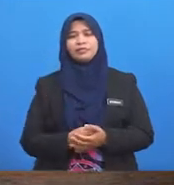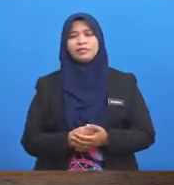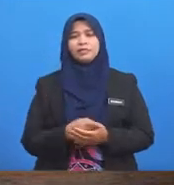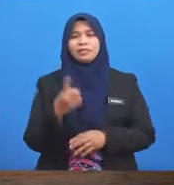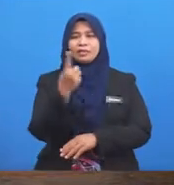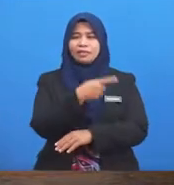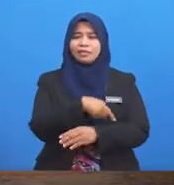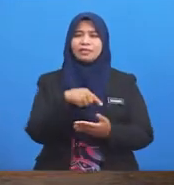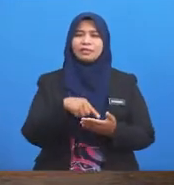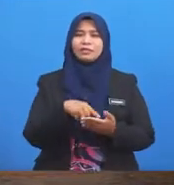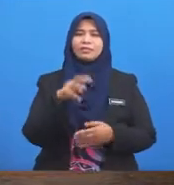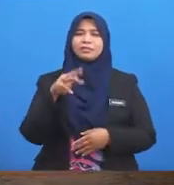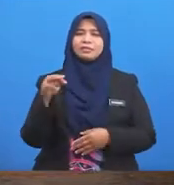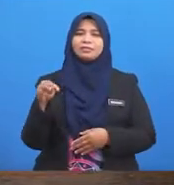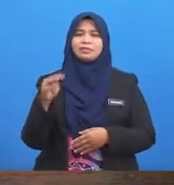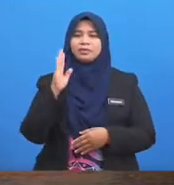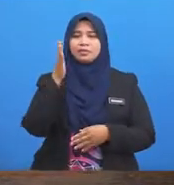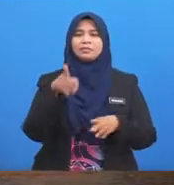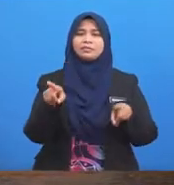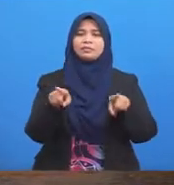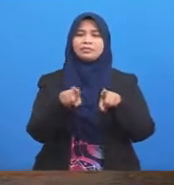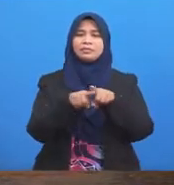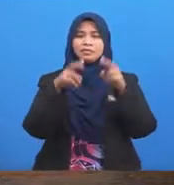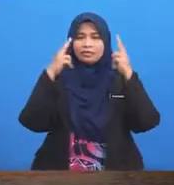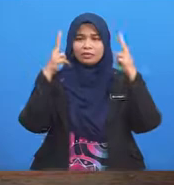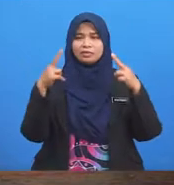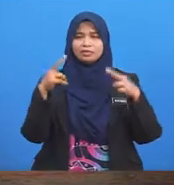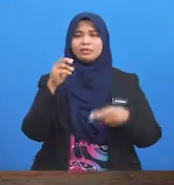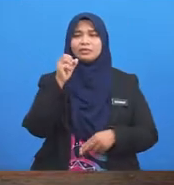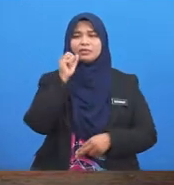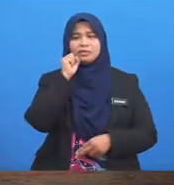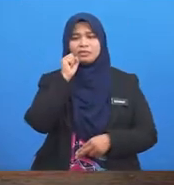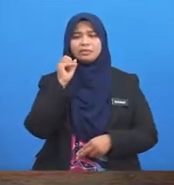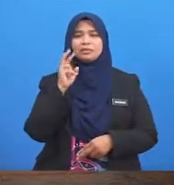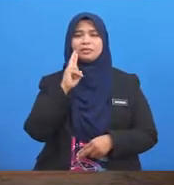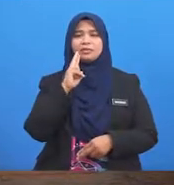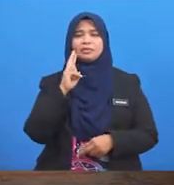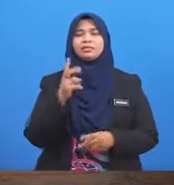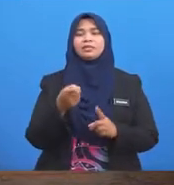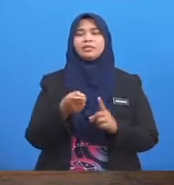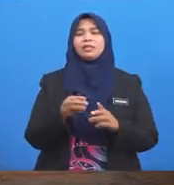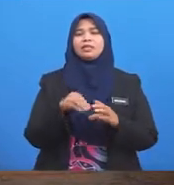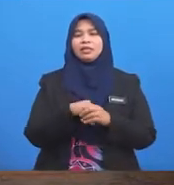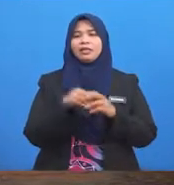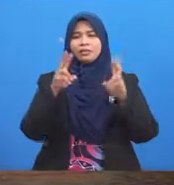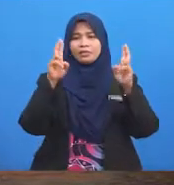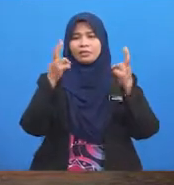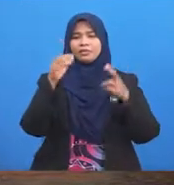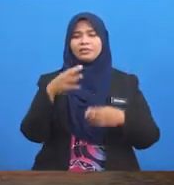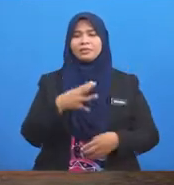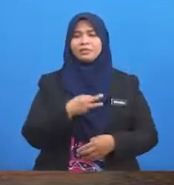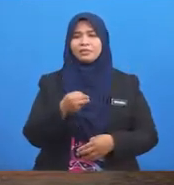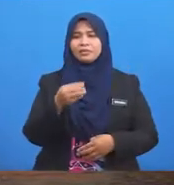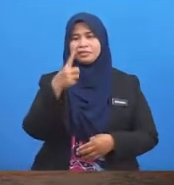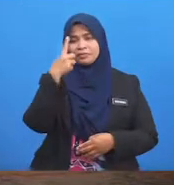ini, murid-murid akan bersama ustazah iaitu Ustazah Siti Rahma binti Shahbudin dalam topik yang menarik